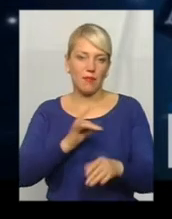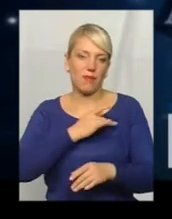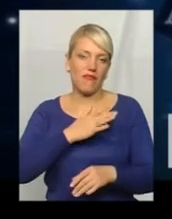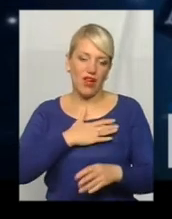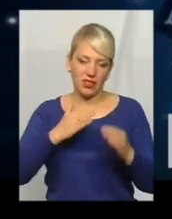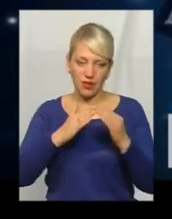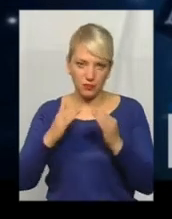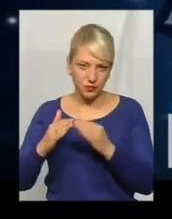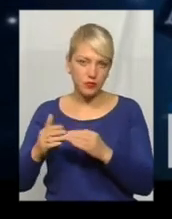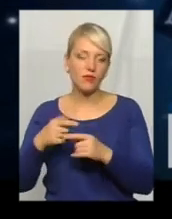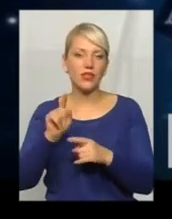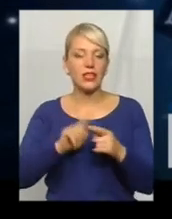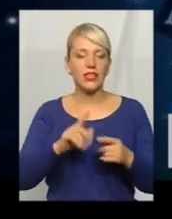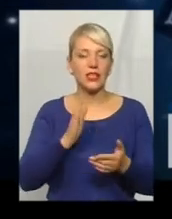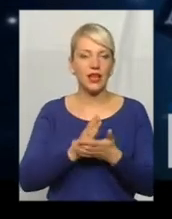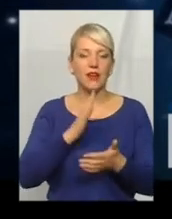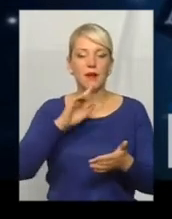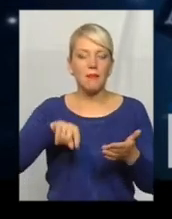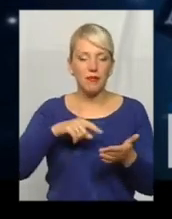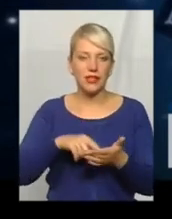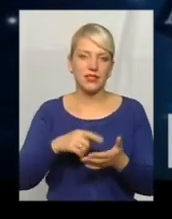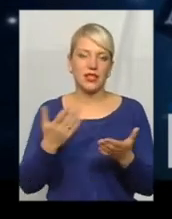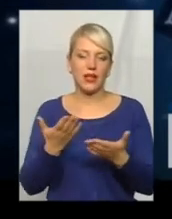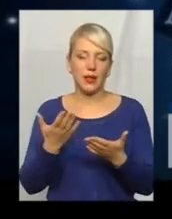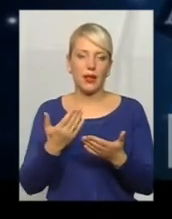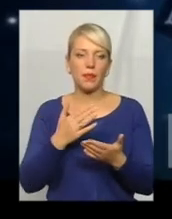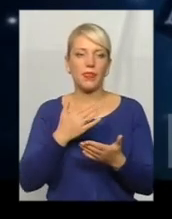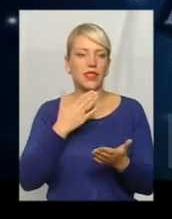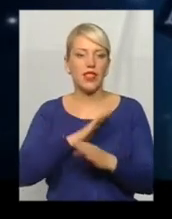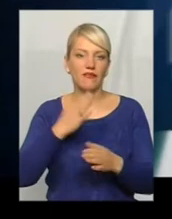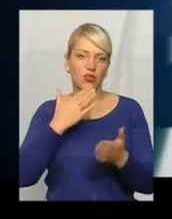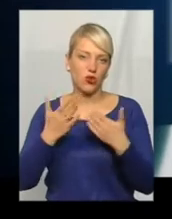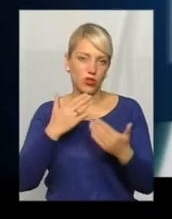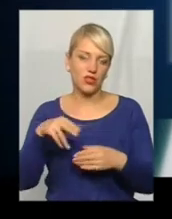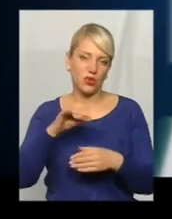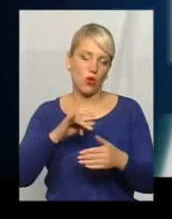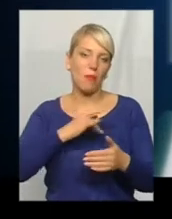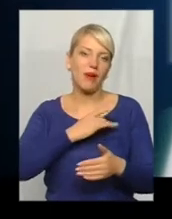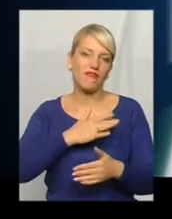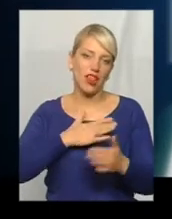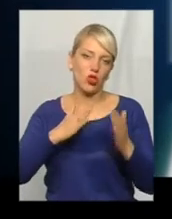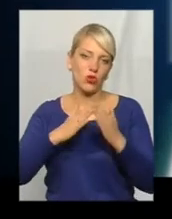білі плями на території нашого міста, яка й не відноситься до приватного сектору.